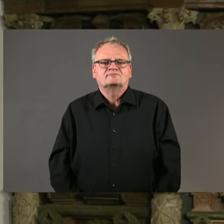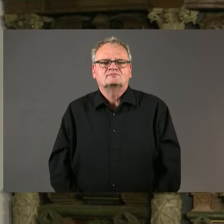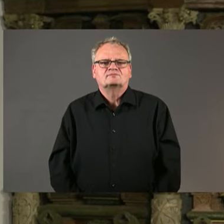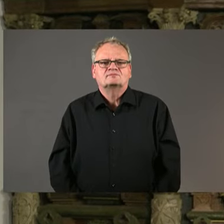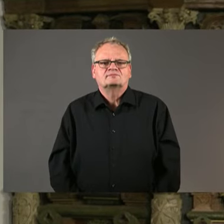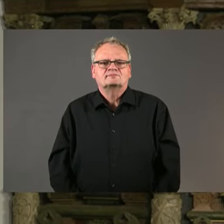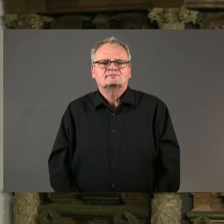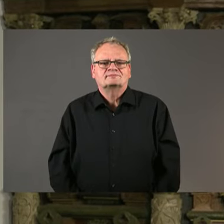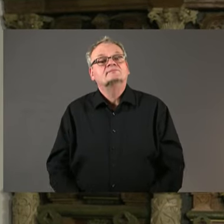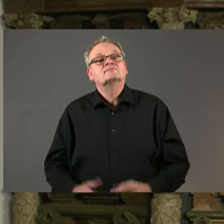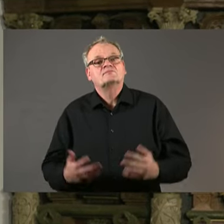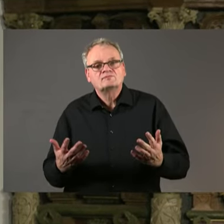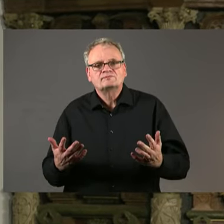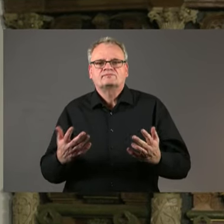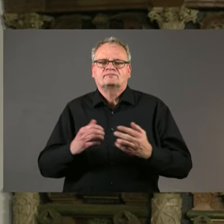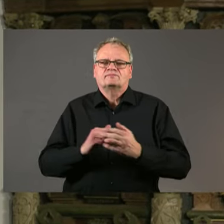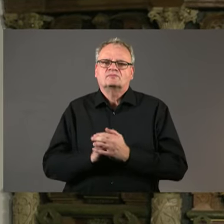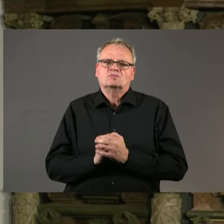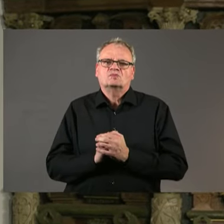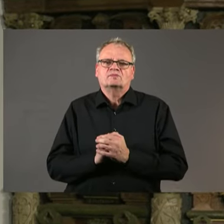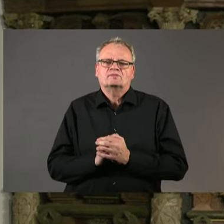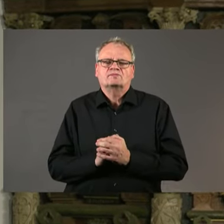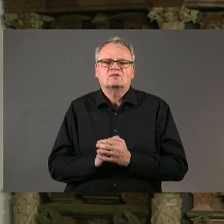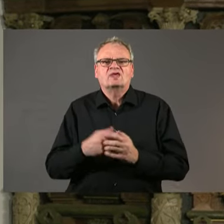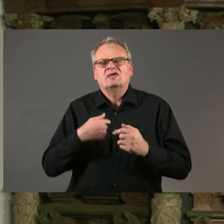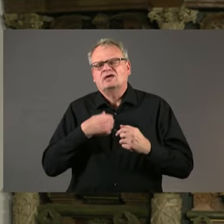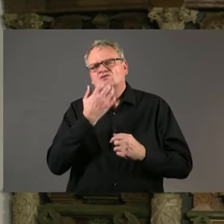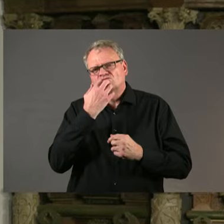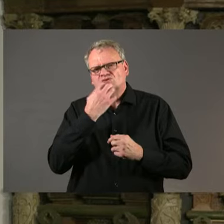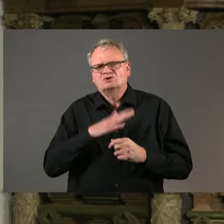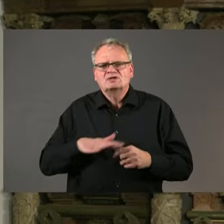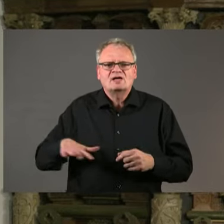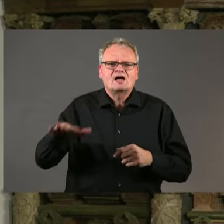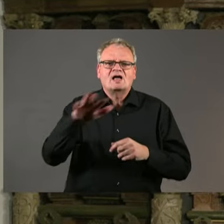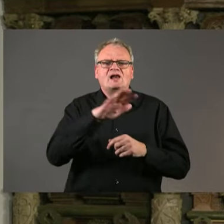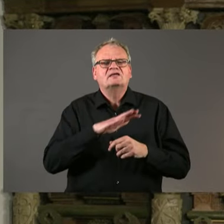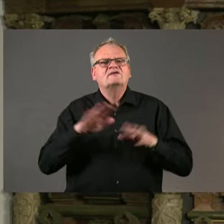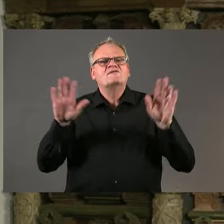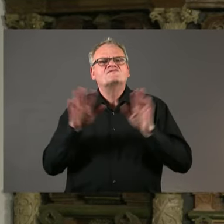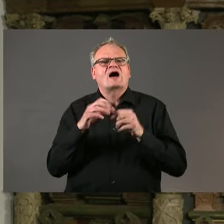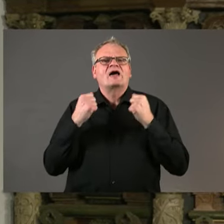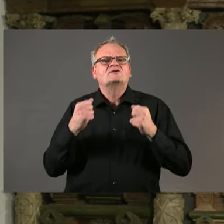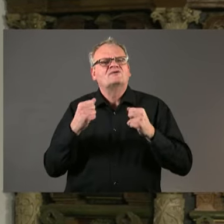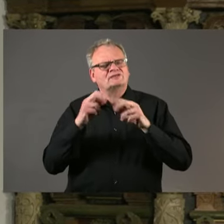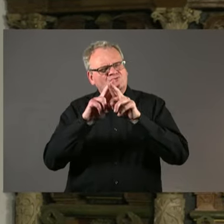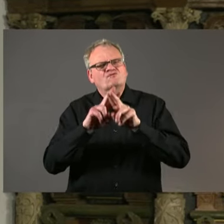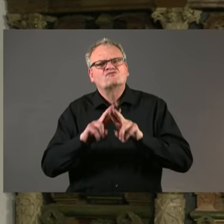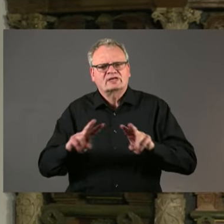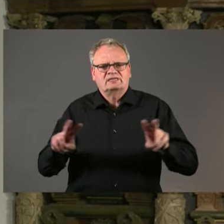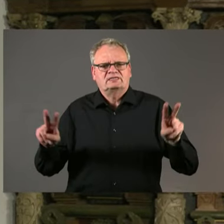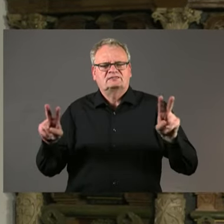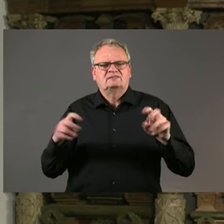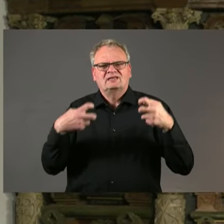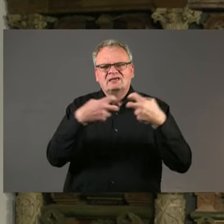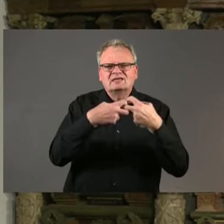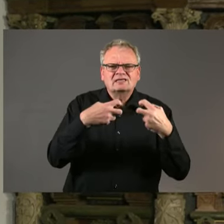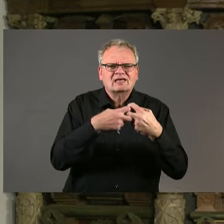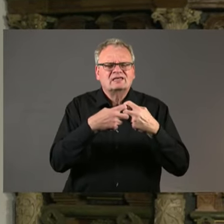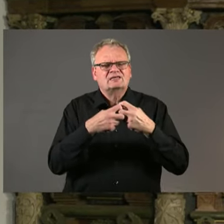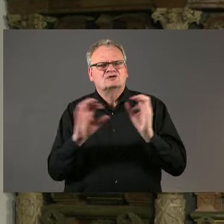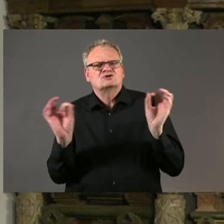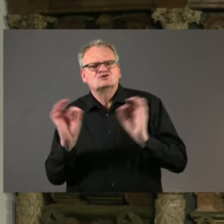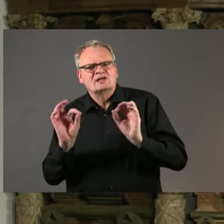Britta schreibt uns: Ich wünsche allen ein friedliches Weihnachtsfest und dass alle Kriege und alles